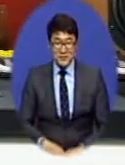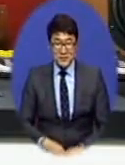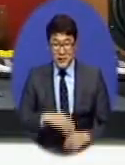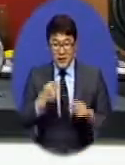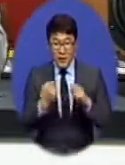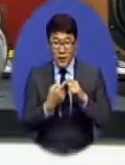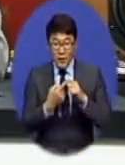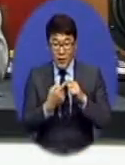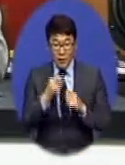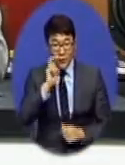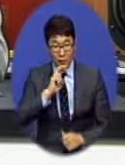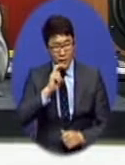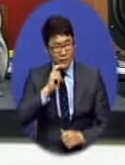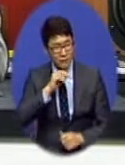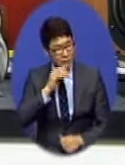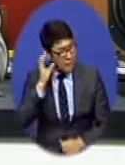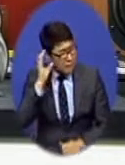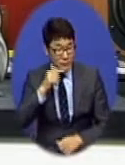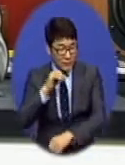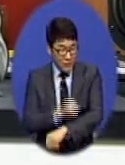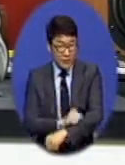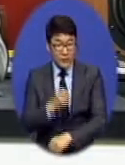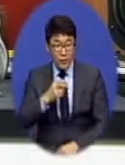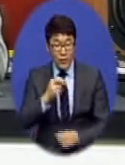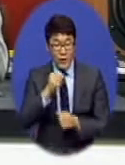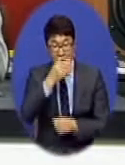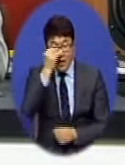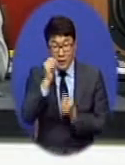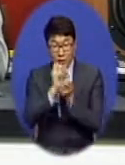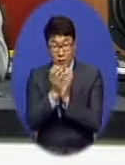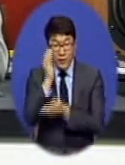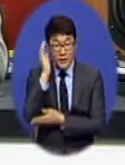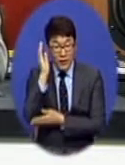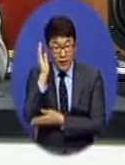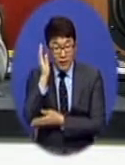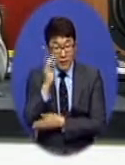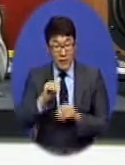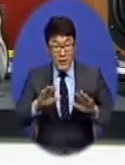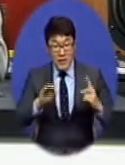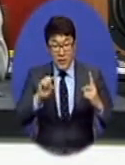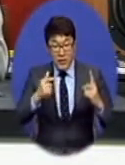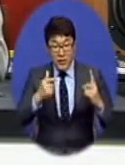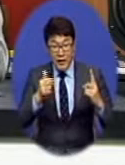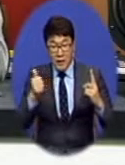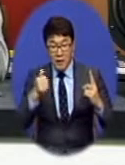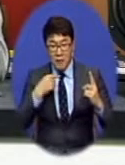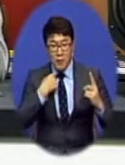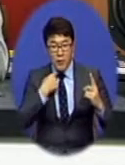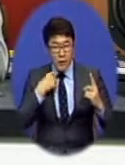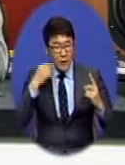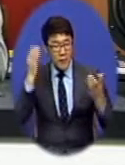첫 스타트 참 좋았어요. 그리고 할미꽃 사연이 우리 송용복님하고 잘